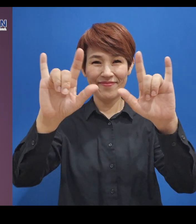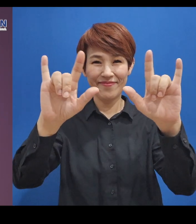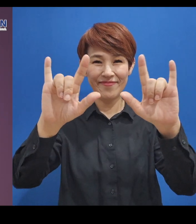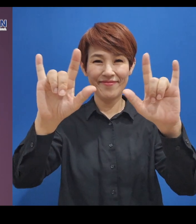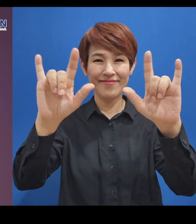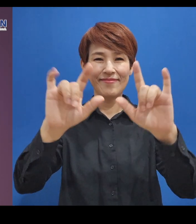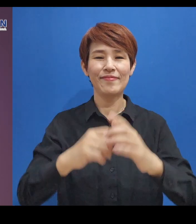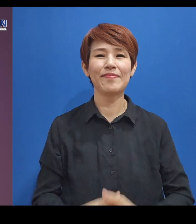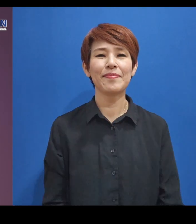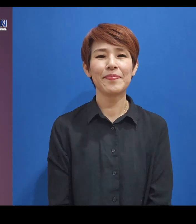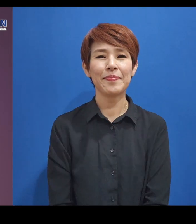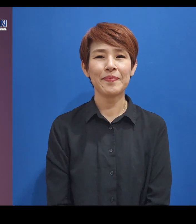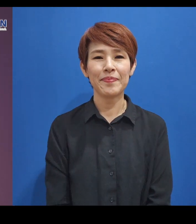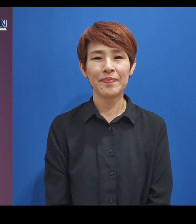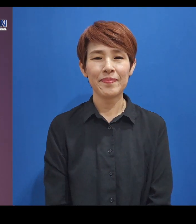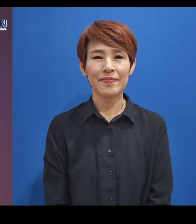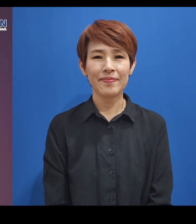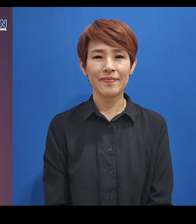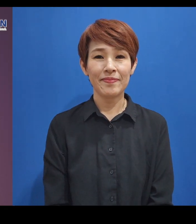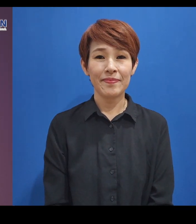사랑합니다.